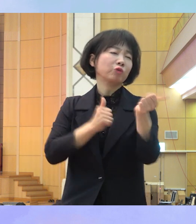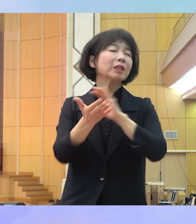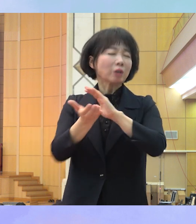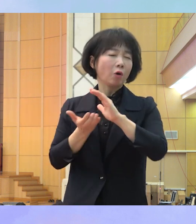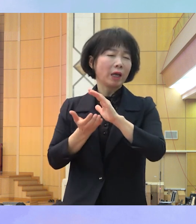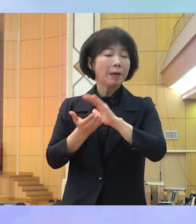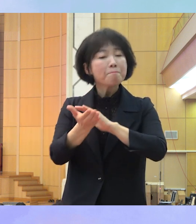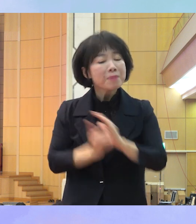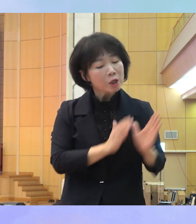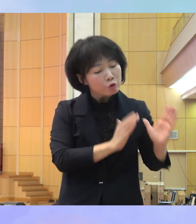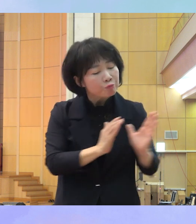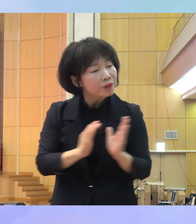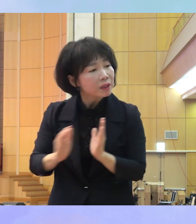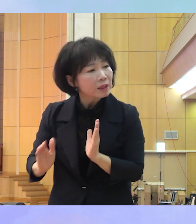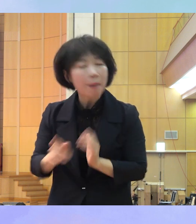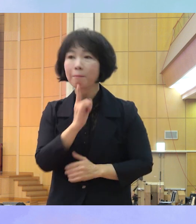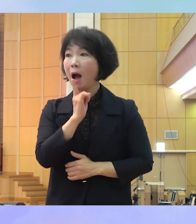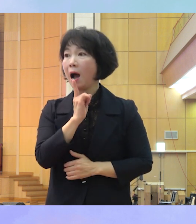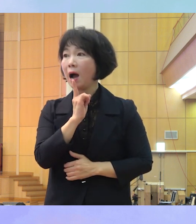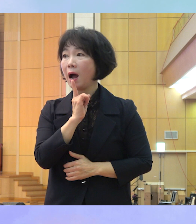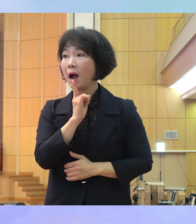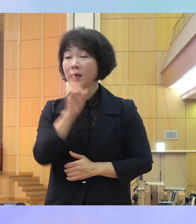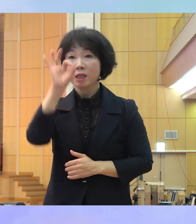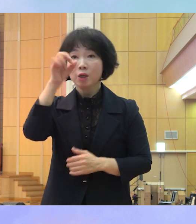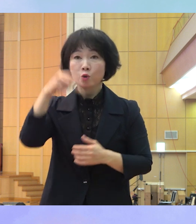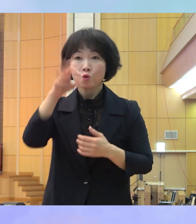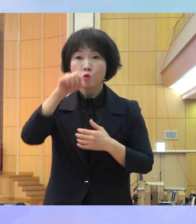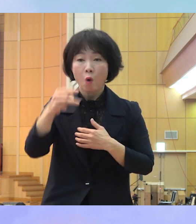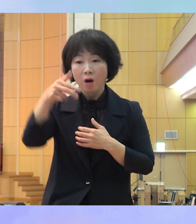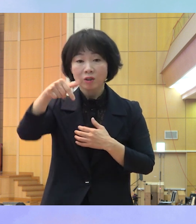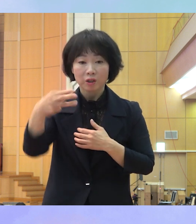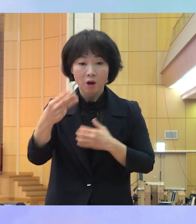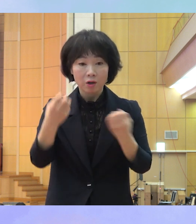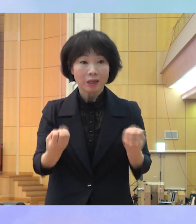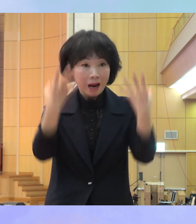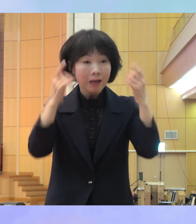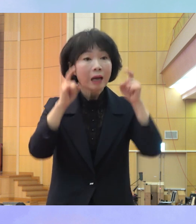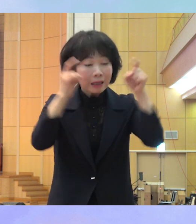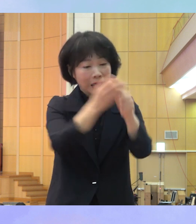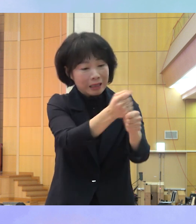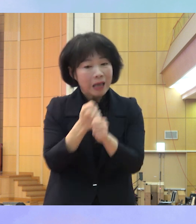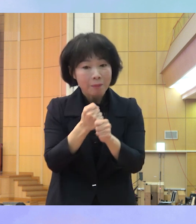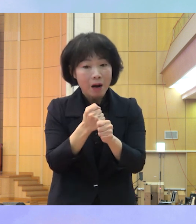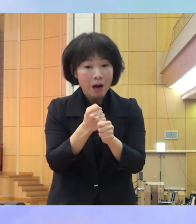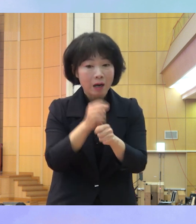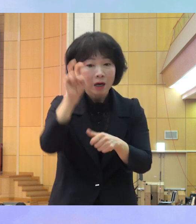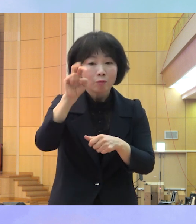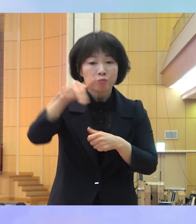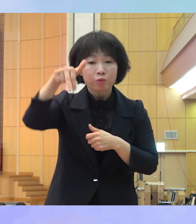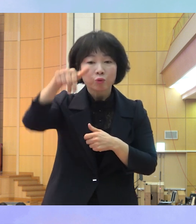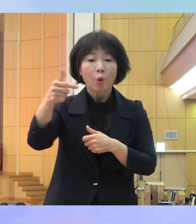유월절을 미리 준비하고 계시죠. 유월절 양을 잡을 무교절이 이른지라.